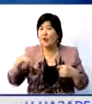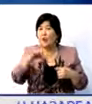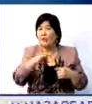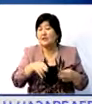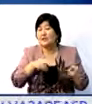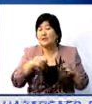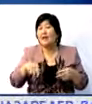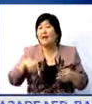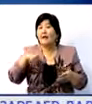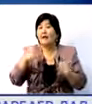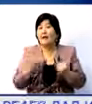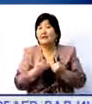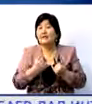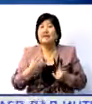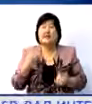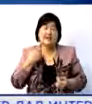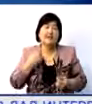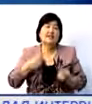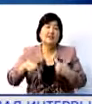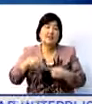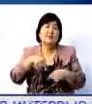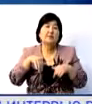побывали в гостях у кызылординских предпринимателей.